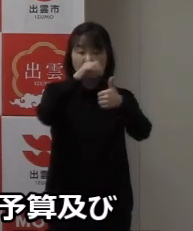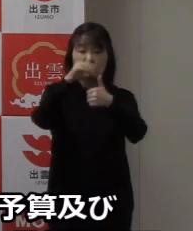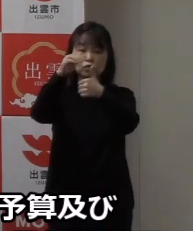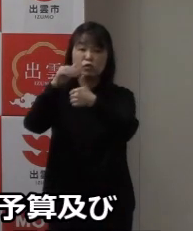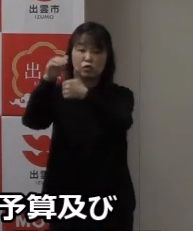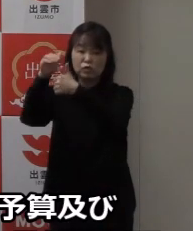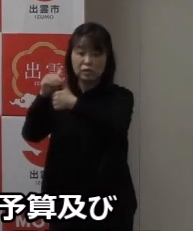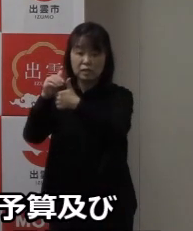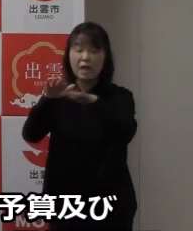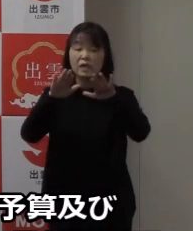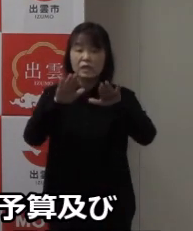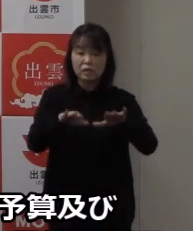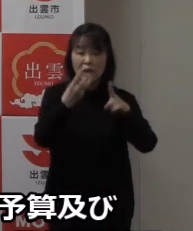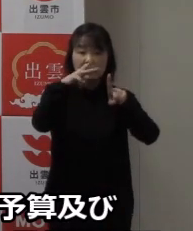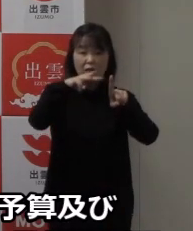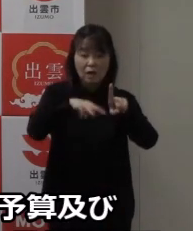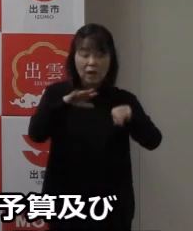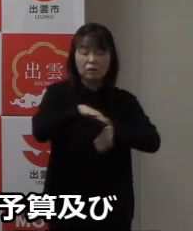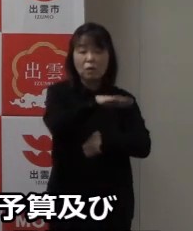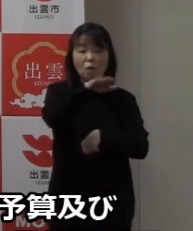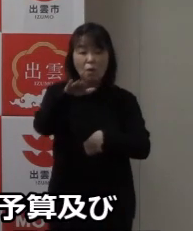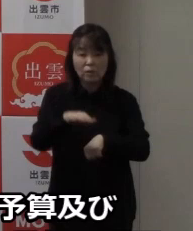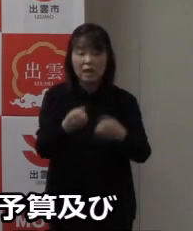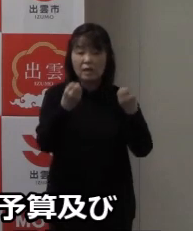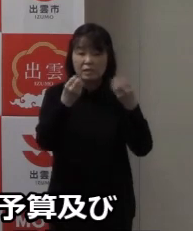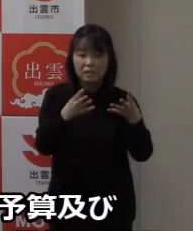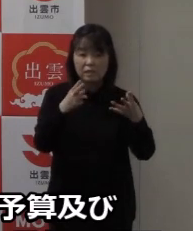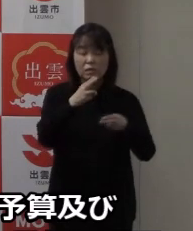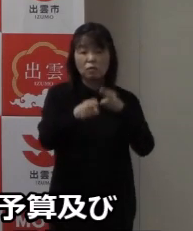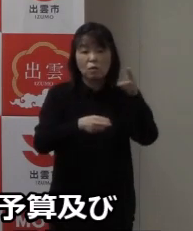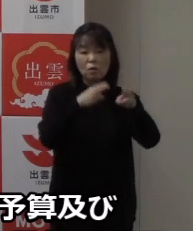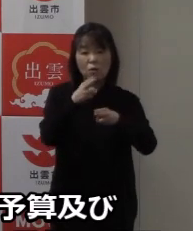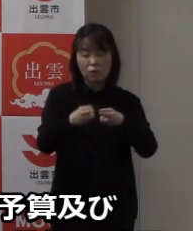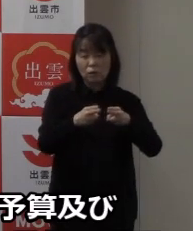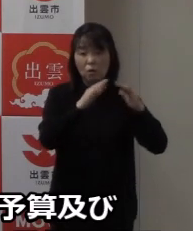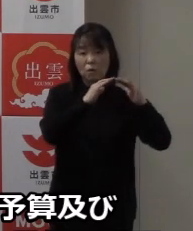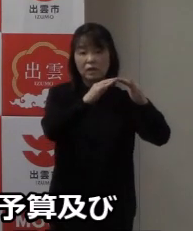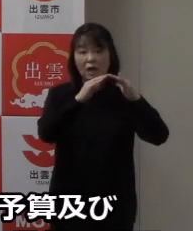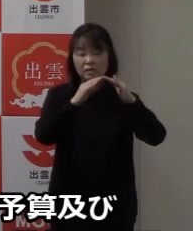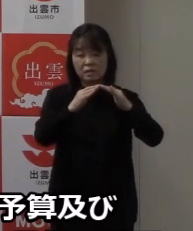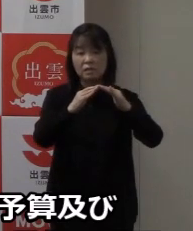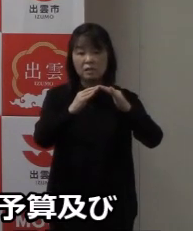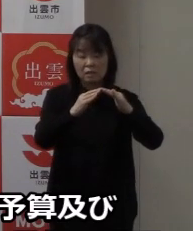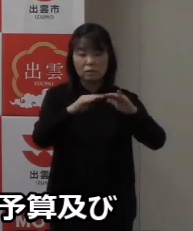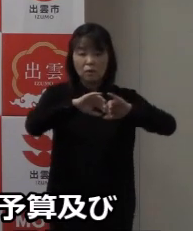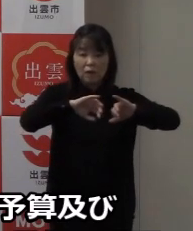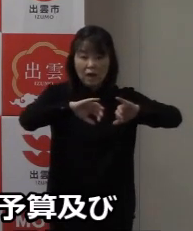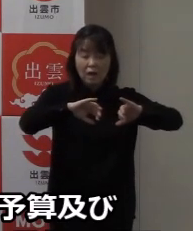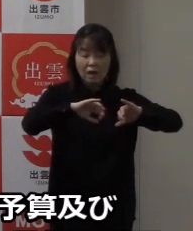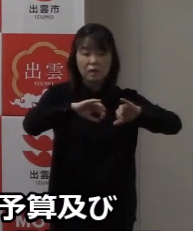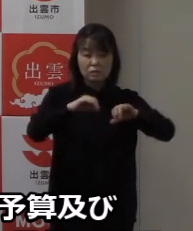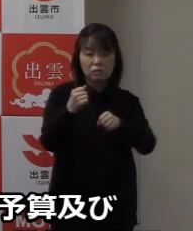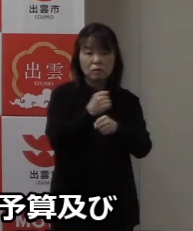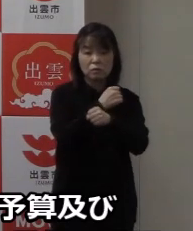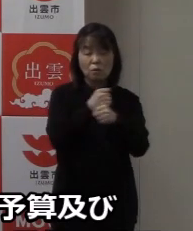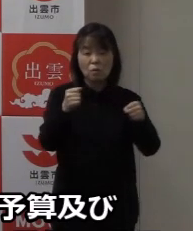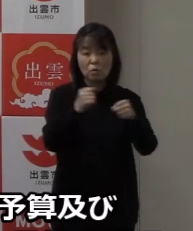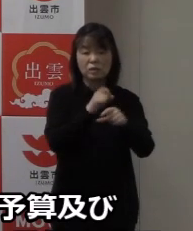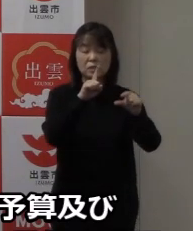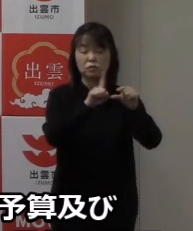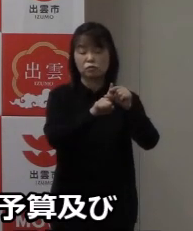今氷川の方で新工業団地の開発をしておるわけでありますが、引き続きこ